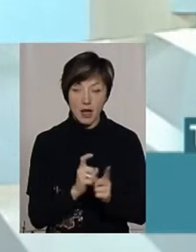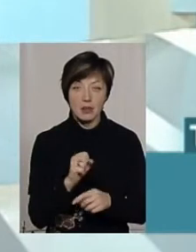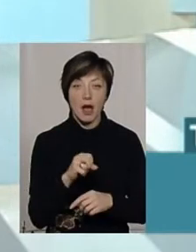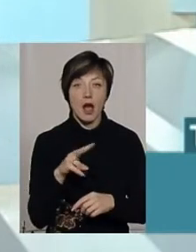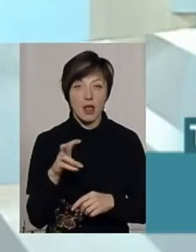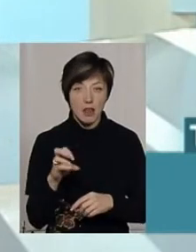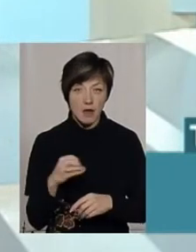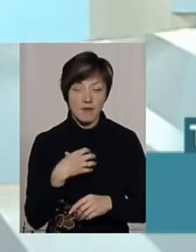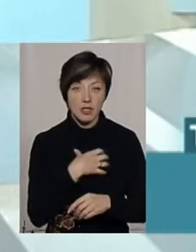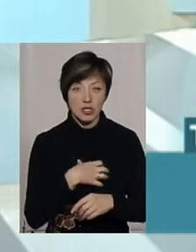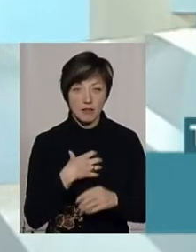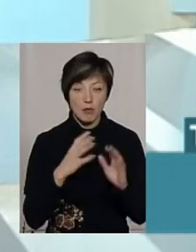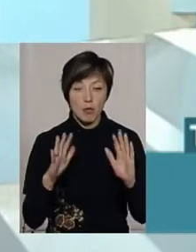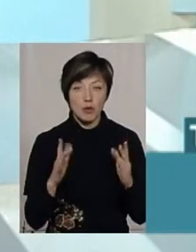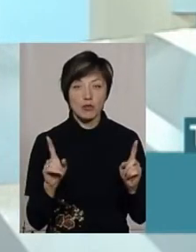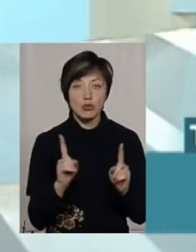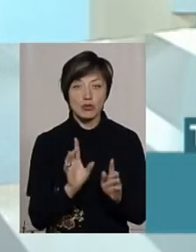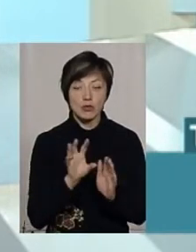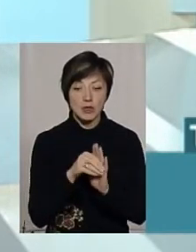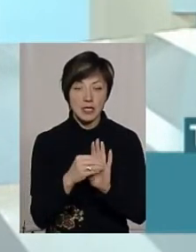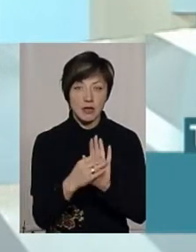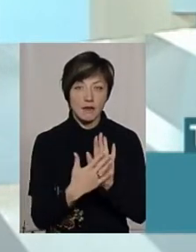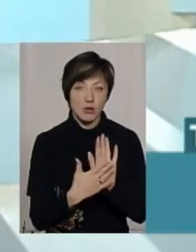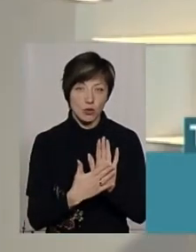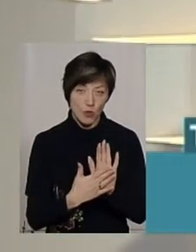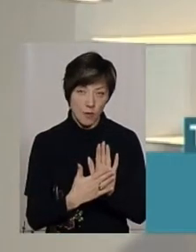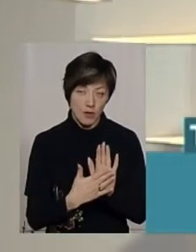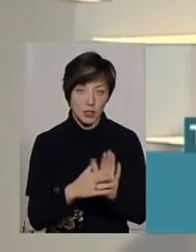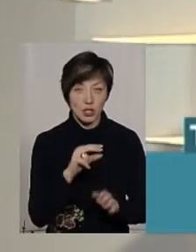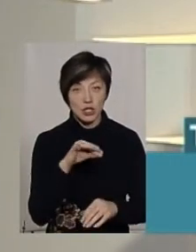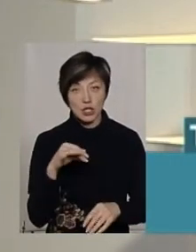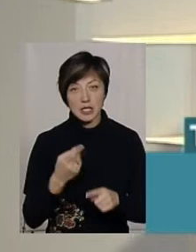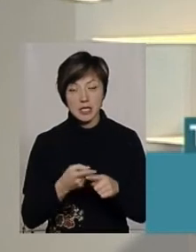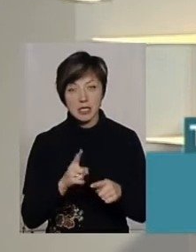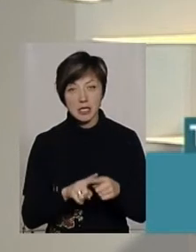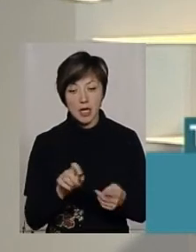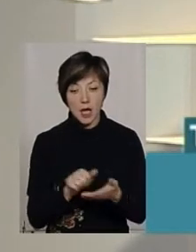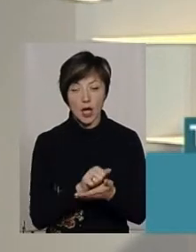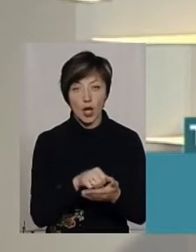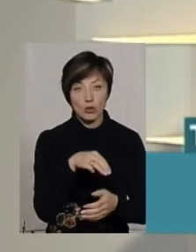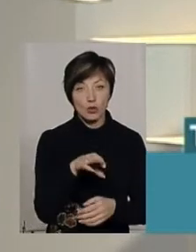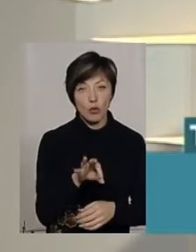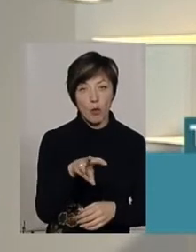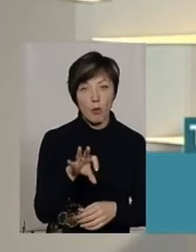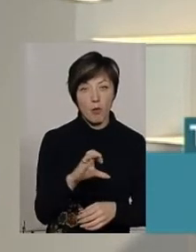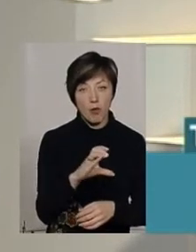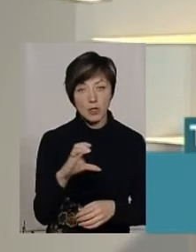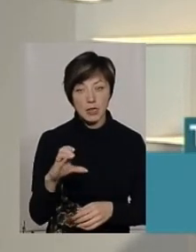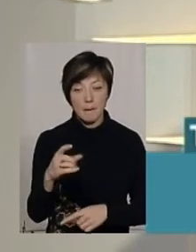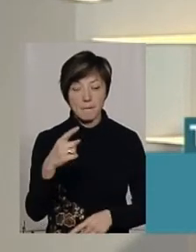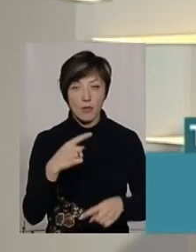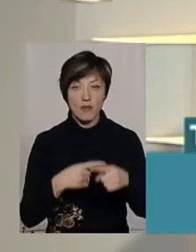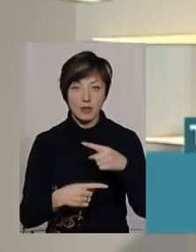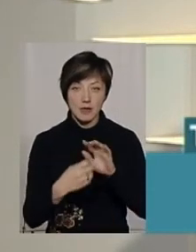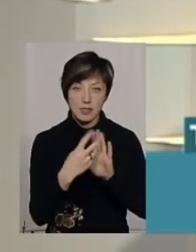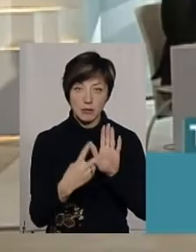але ще важливі моменти, що там буде зафіксовано. Чи це Томос, який повертає